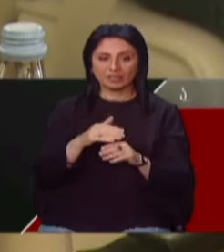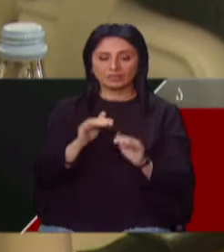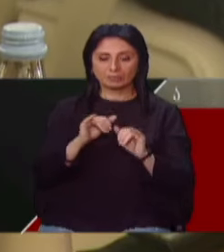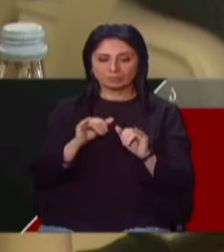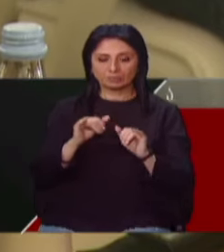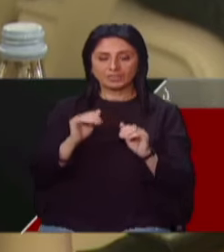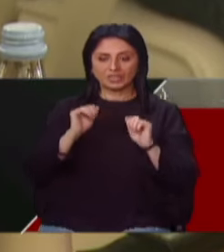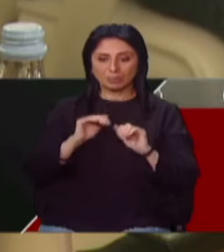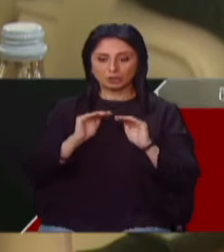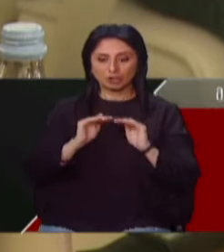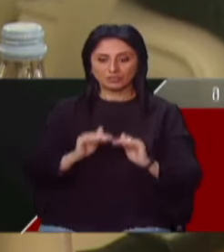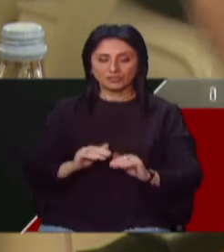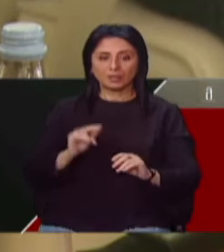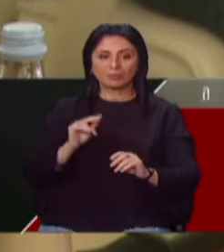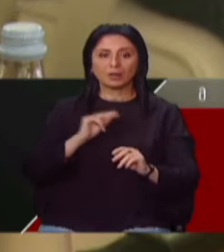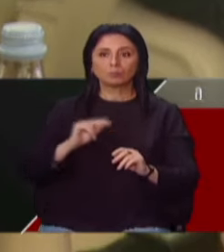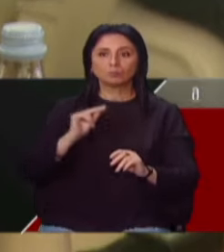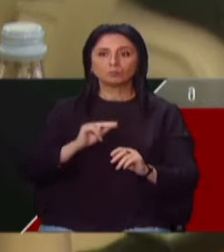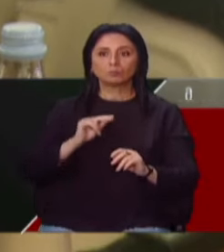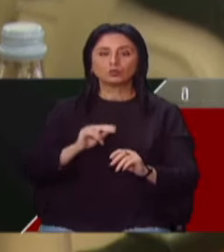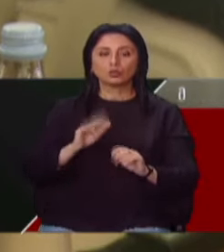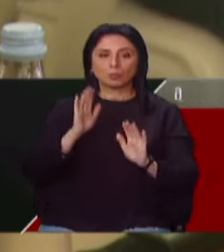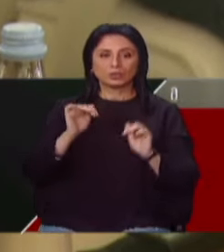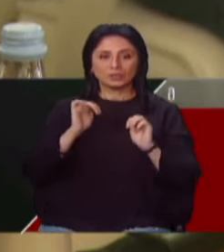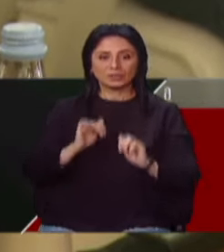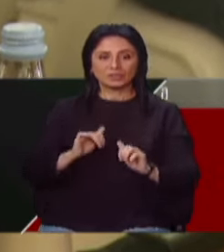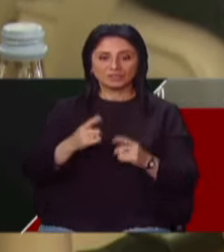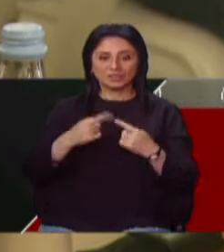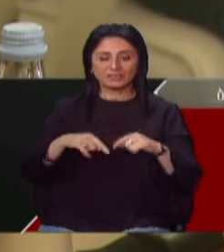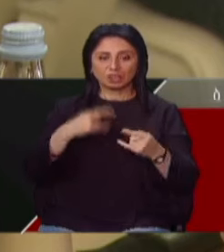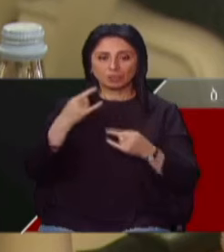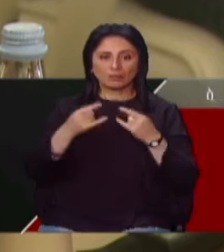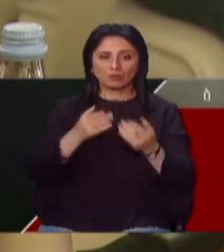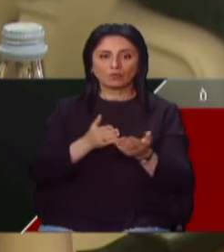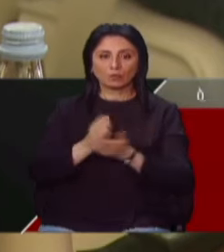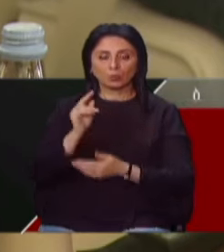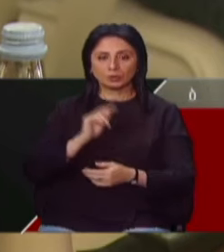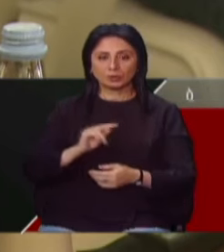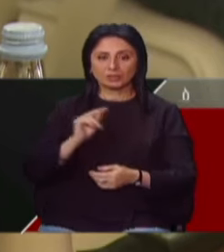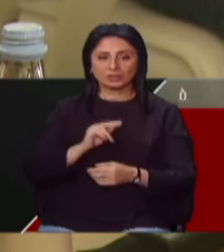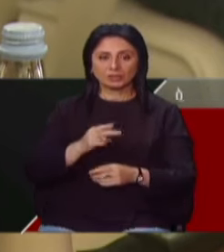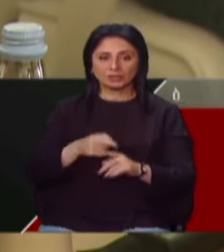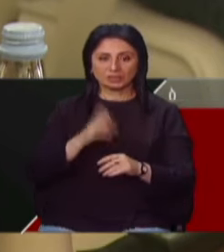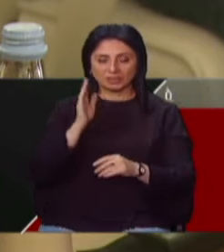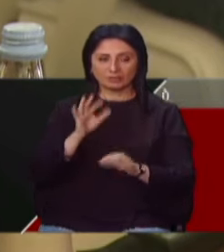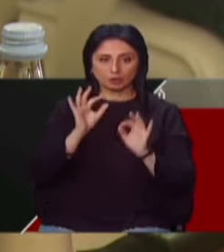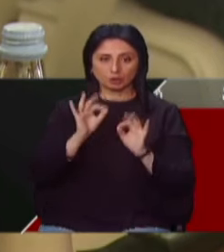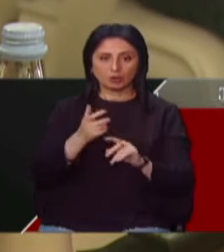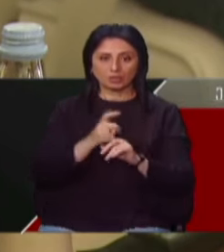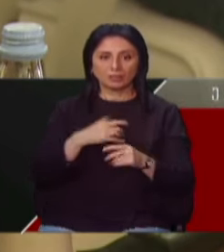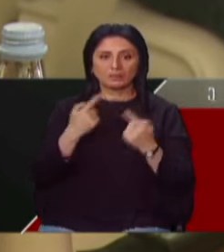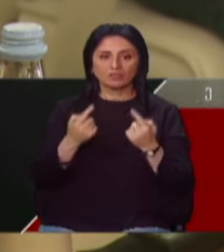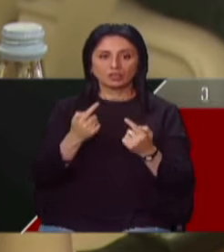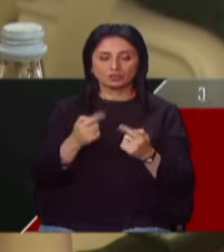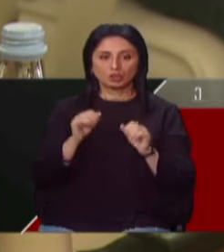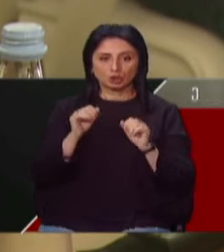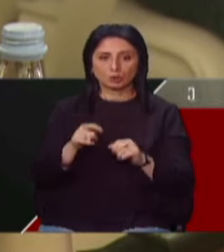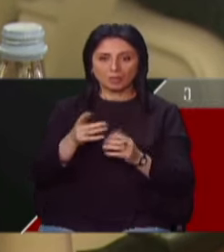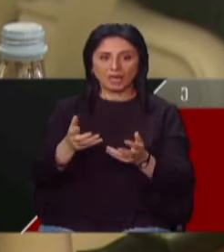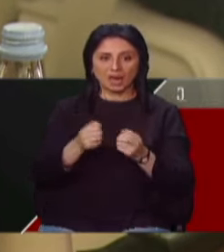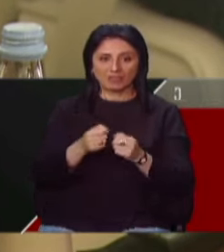და საქმიან რეჟიმში გადავა, მე გლობალურად გულისხმობ, ამ საზოგადოებრივი მაუწყებლის ფუნქცია ეს იქნება, სწორედ ძალიან მნიშვნელოვანი და შეუძლია